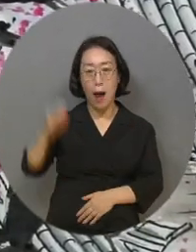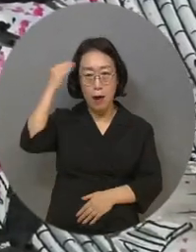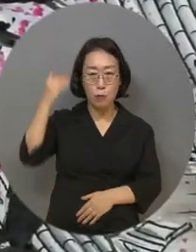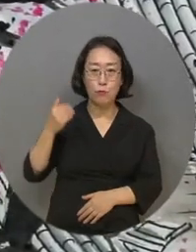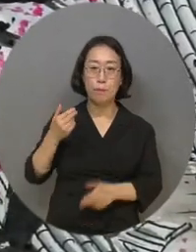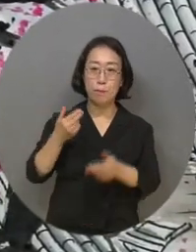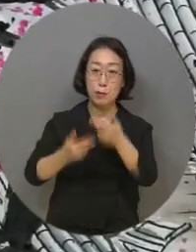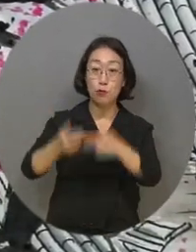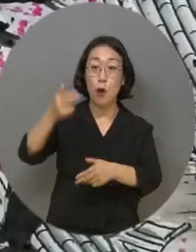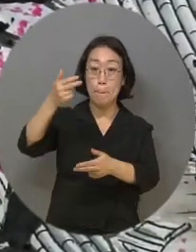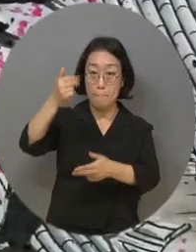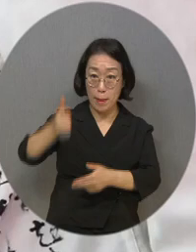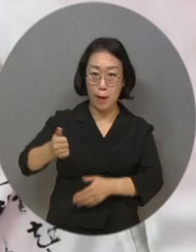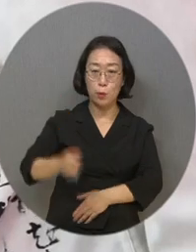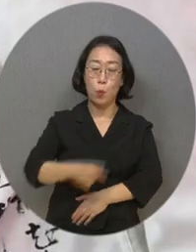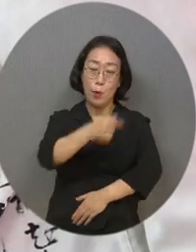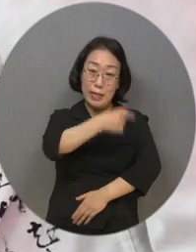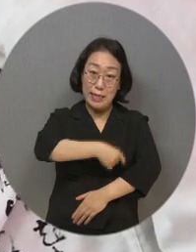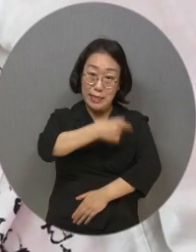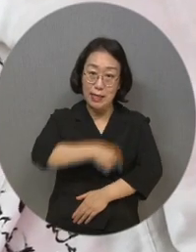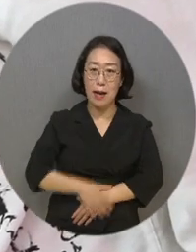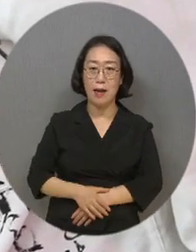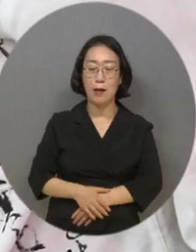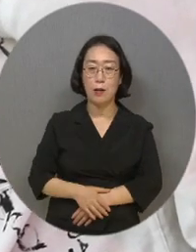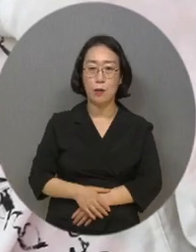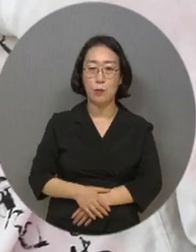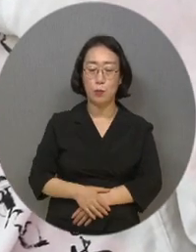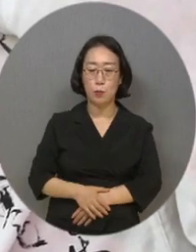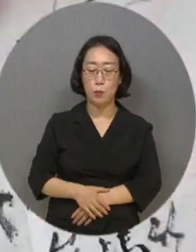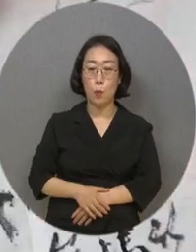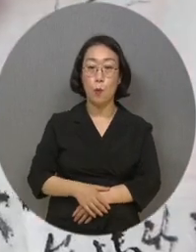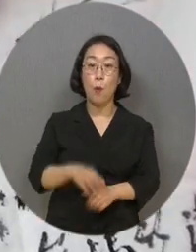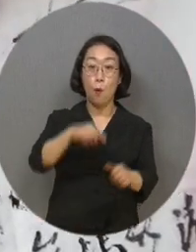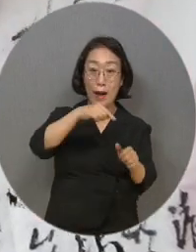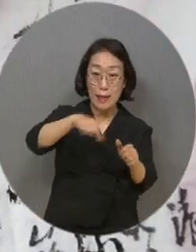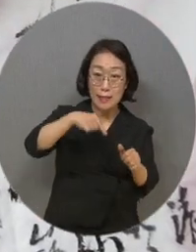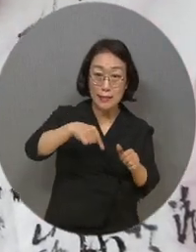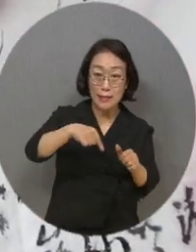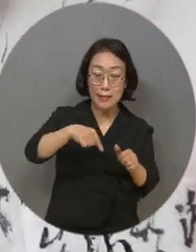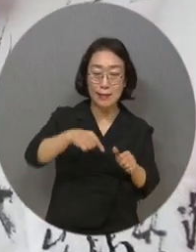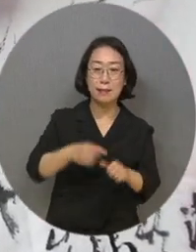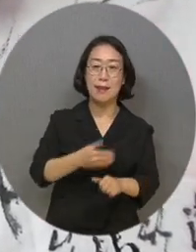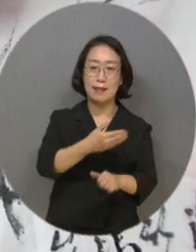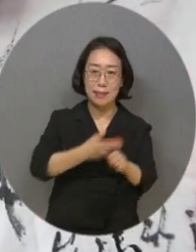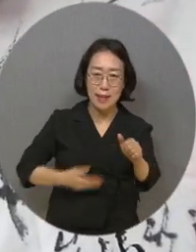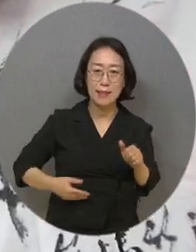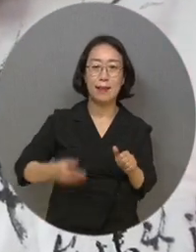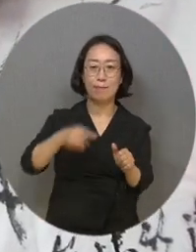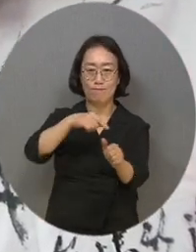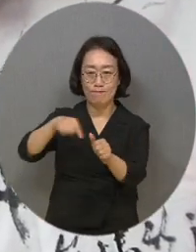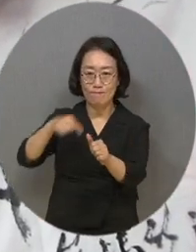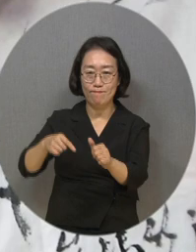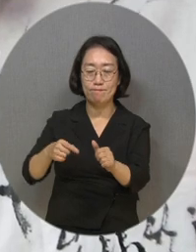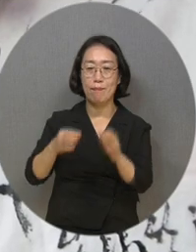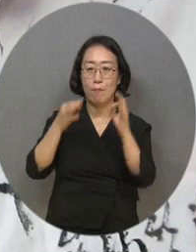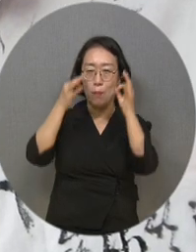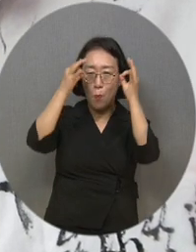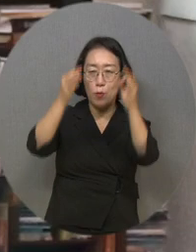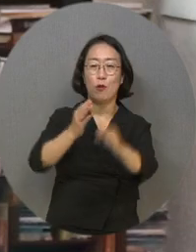한국미협 한국화분과이사로 청남 한국화시를 운영 후진 양성에 힘쓰고 있습니다.